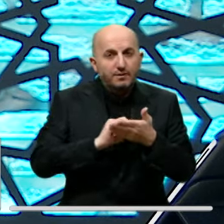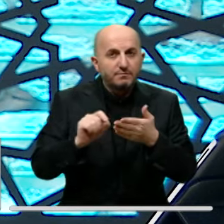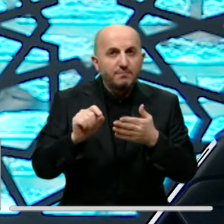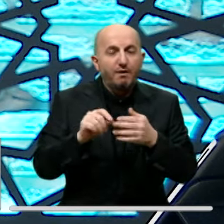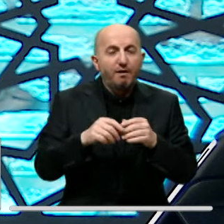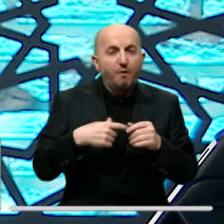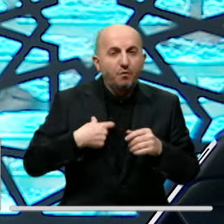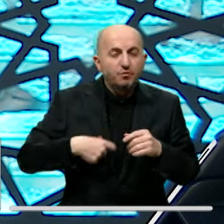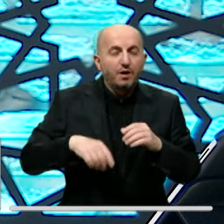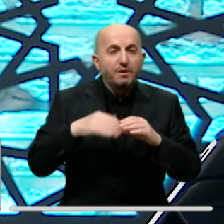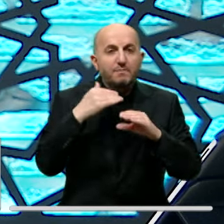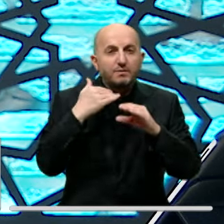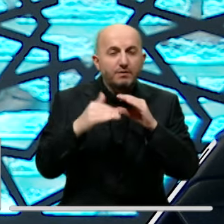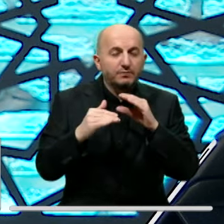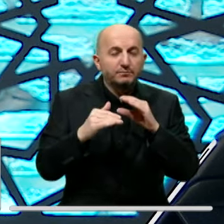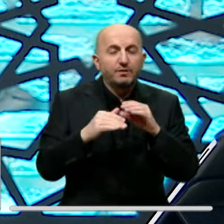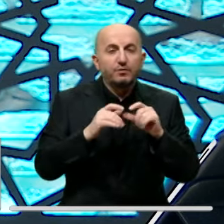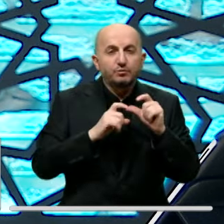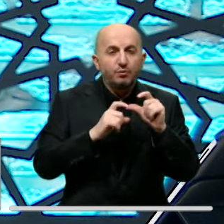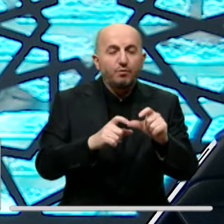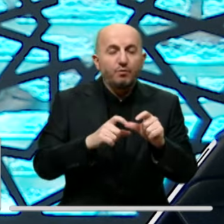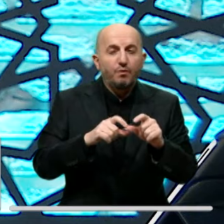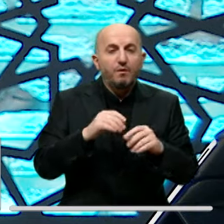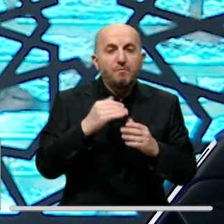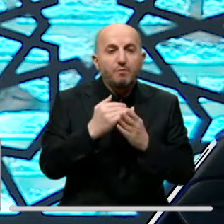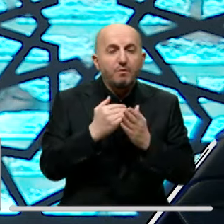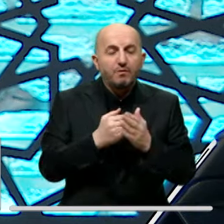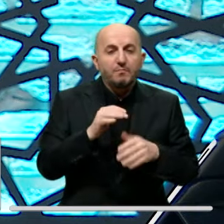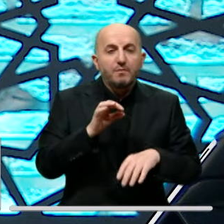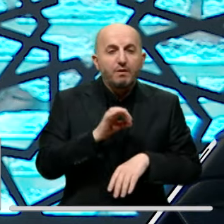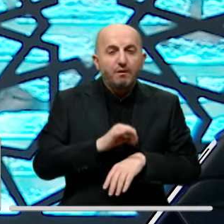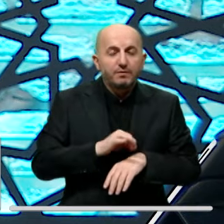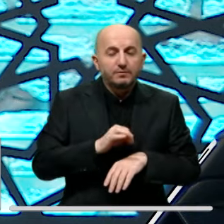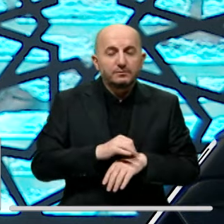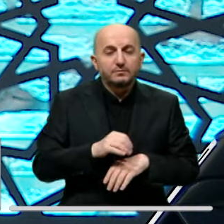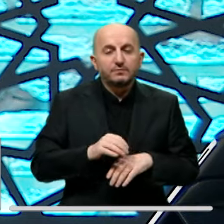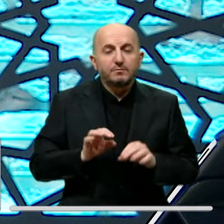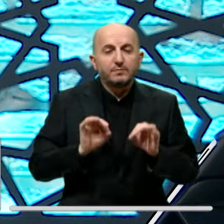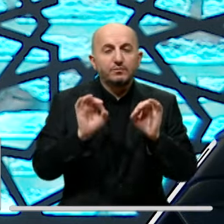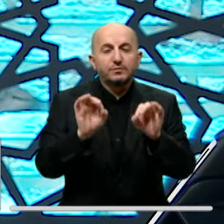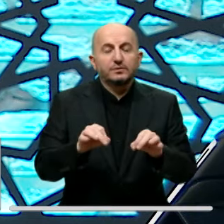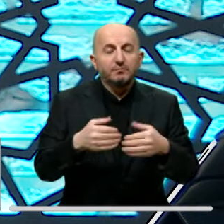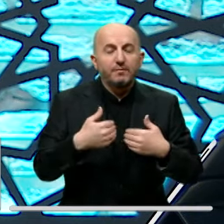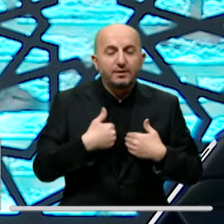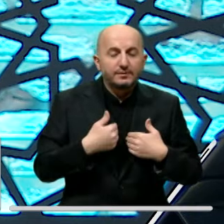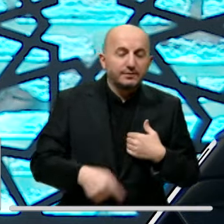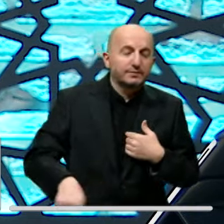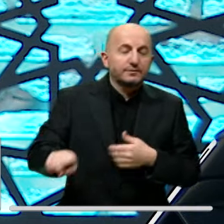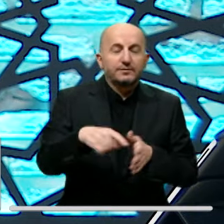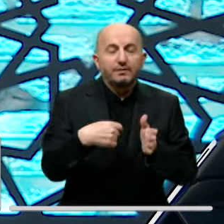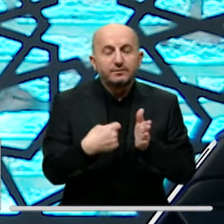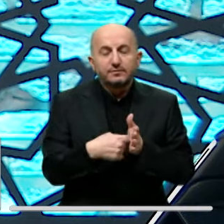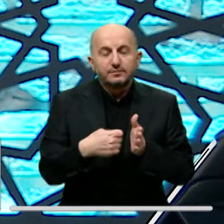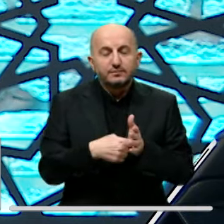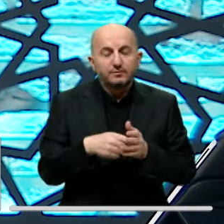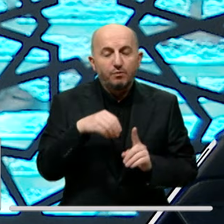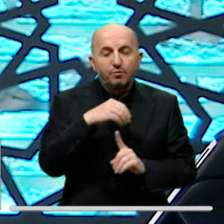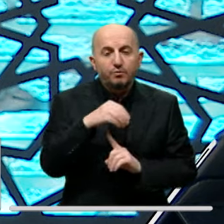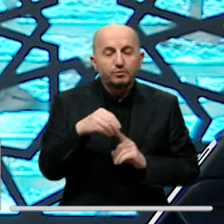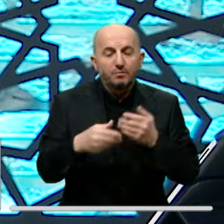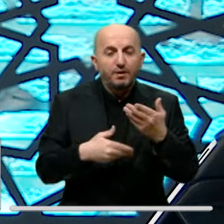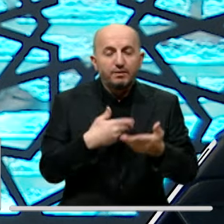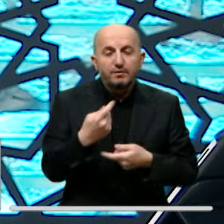mesaj atmak suretiyle sorularınızı program esnasında bana ulaştırabilirsiniz. Bendeniz de sizler adına o soruları kıymetli hocama aktarmaya